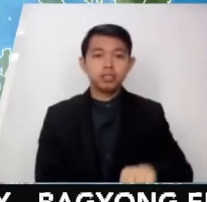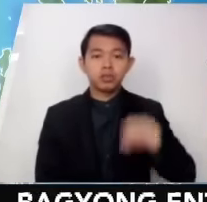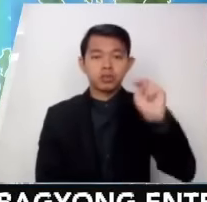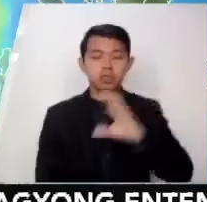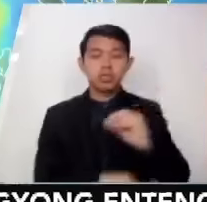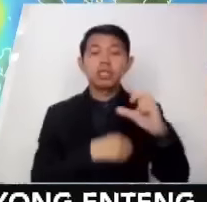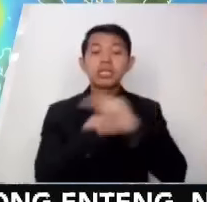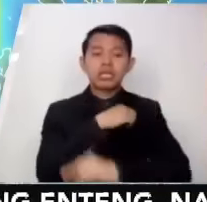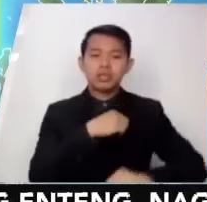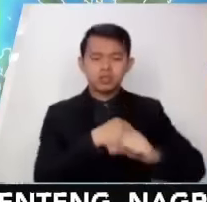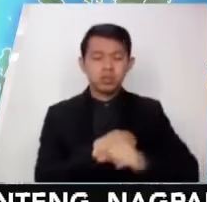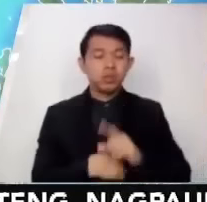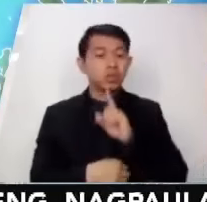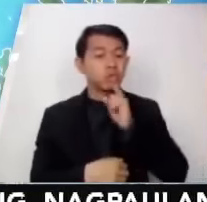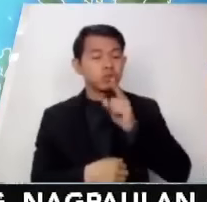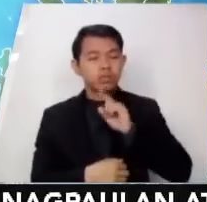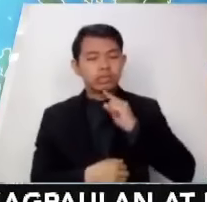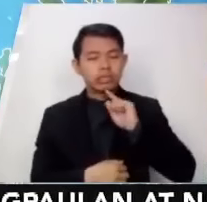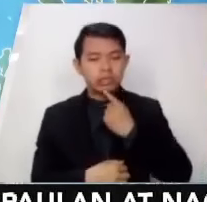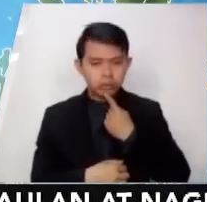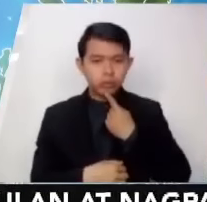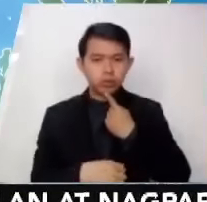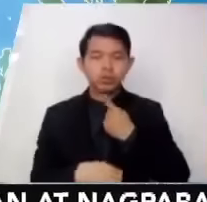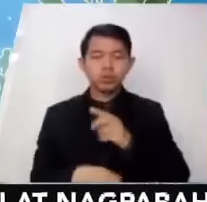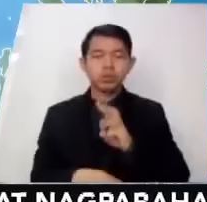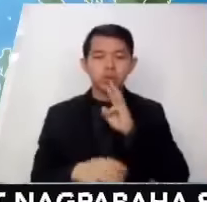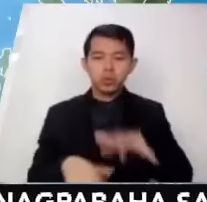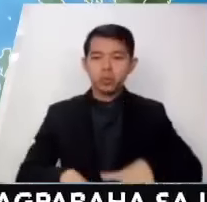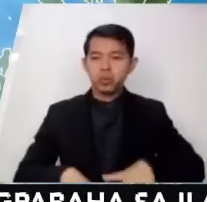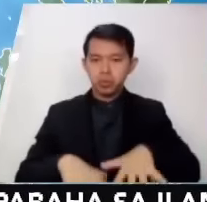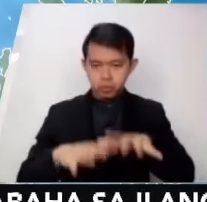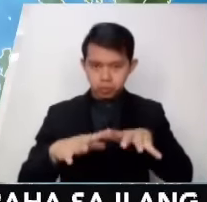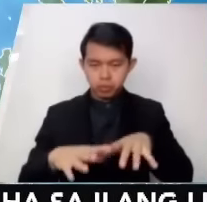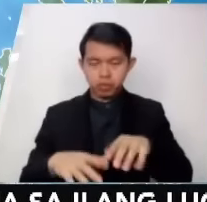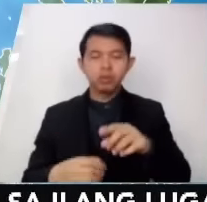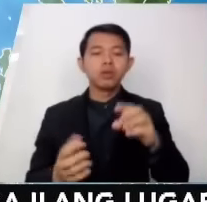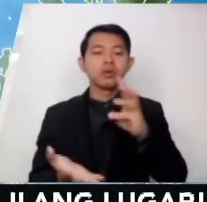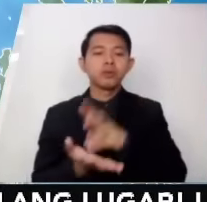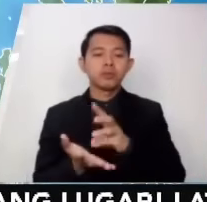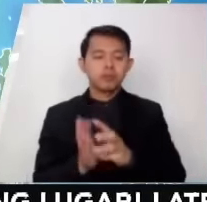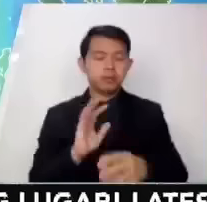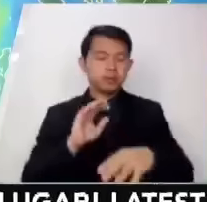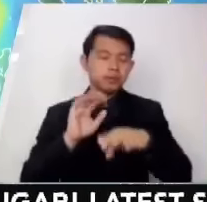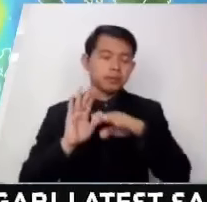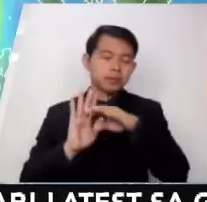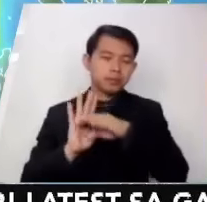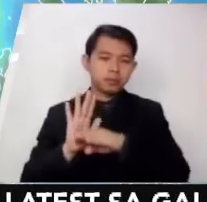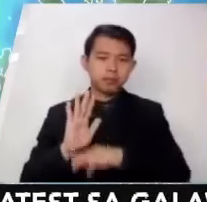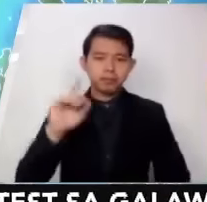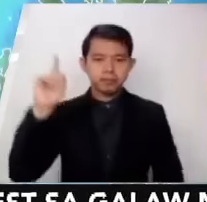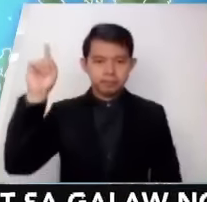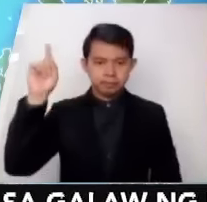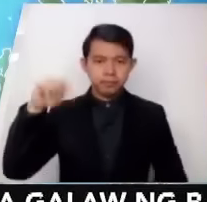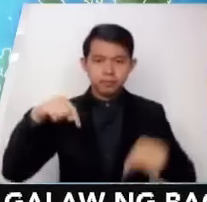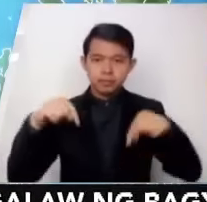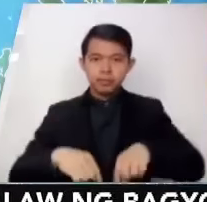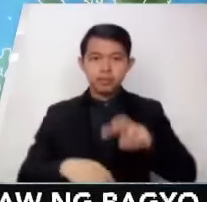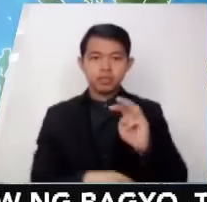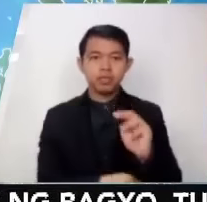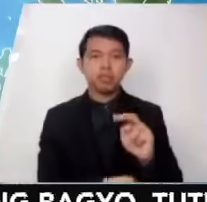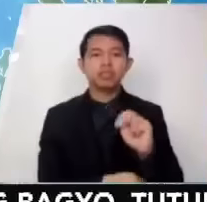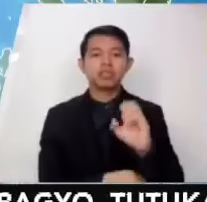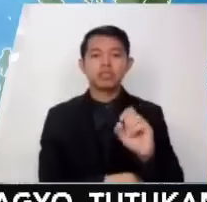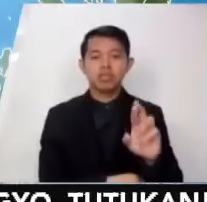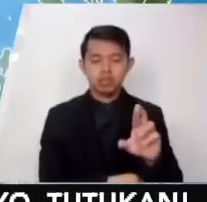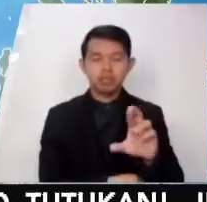baha at landslide sa mga nasabing probinsya. Orange rainfall warning naman dito sa Metro Manila kasama ng Laguna,